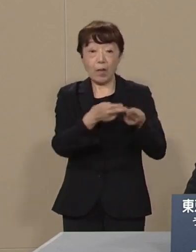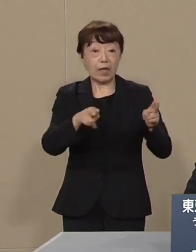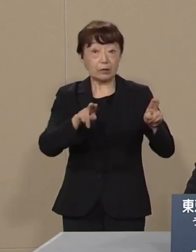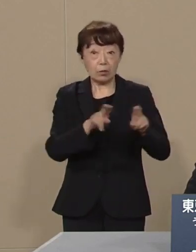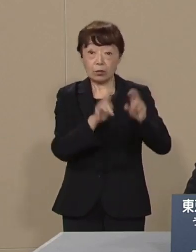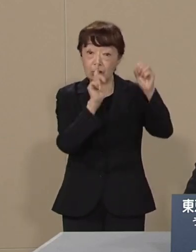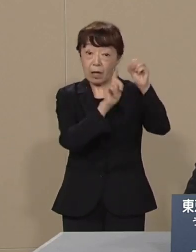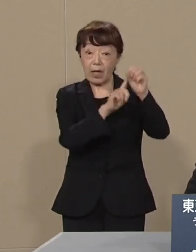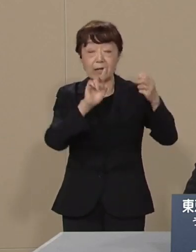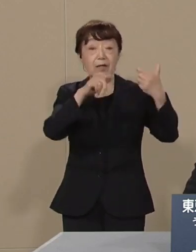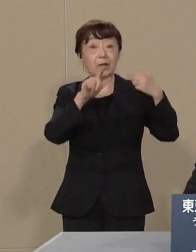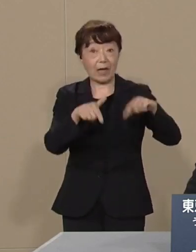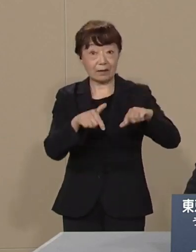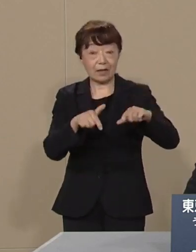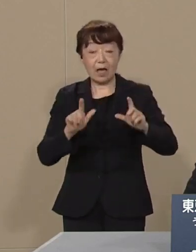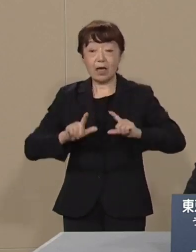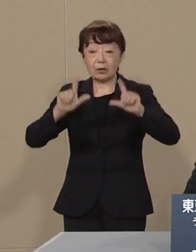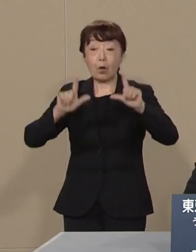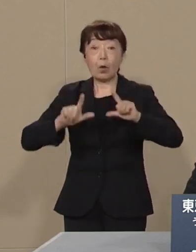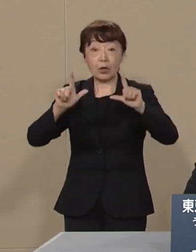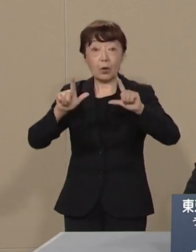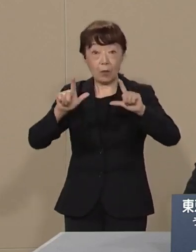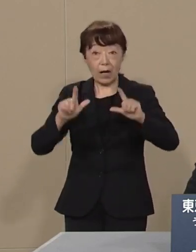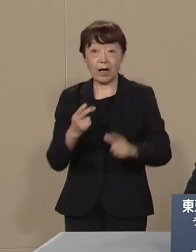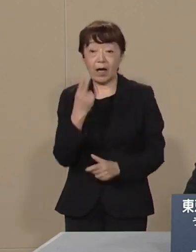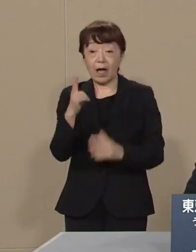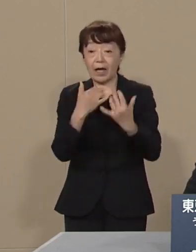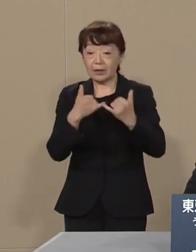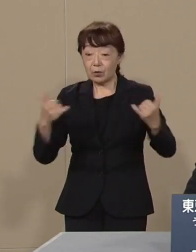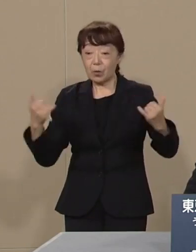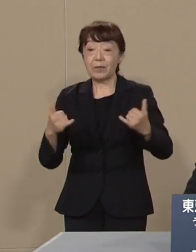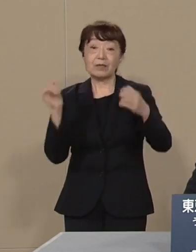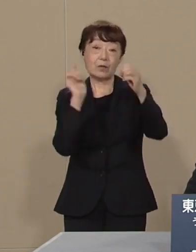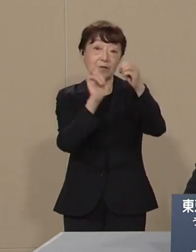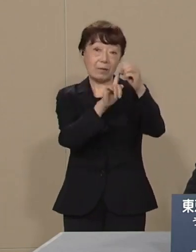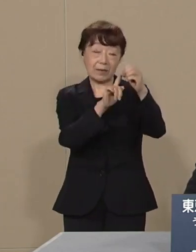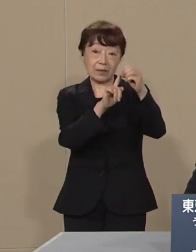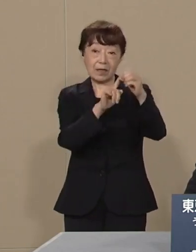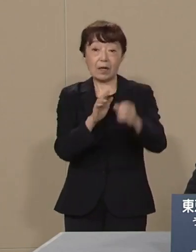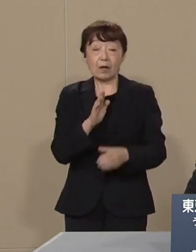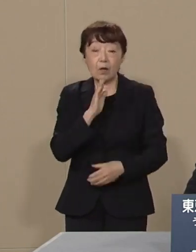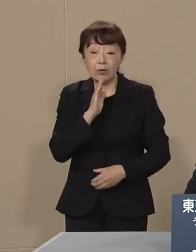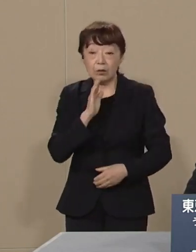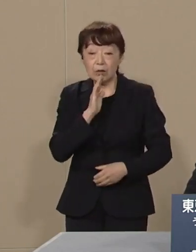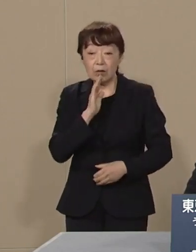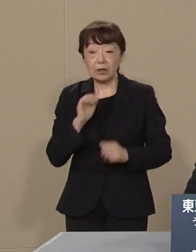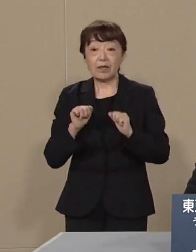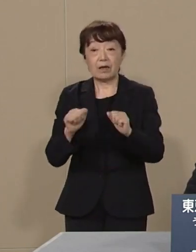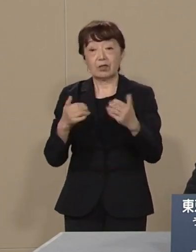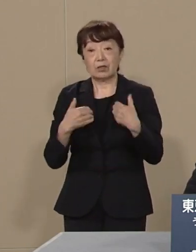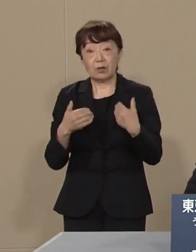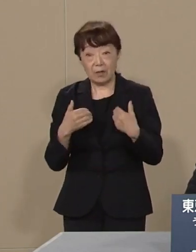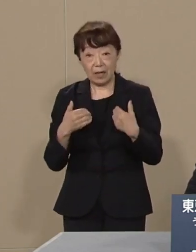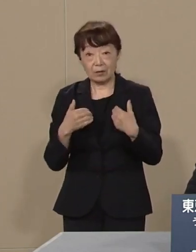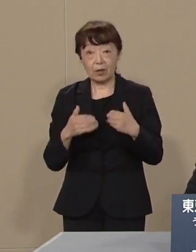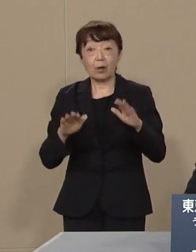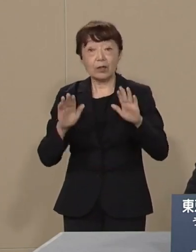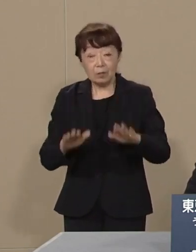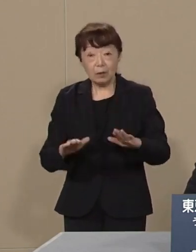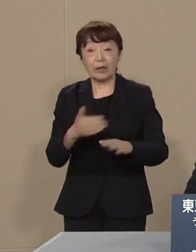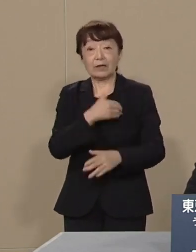ません東京は富の方ですこの東京の都民のために本当に何をすればいいかまだ間に合い